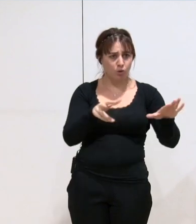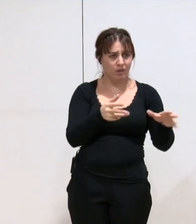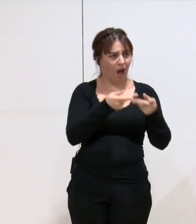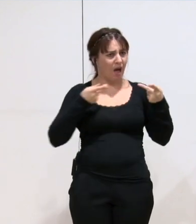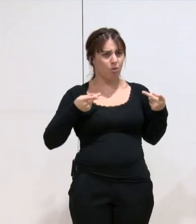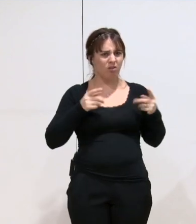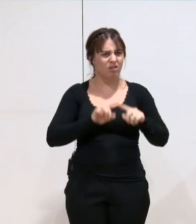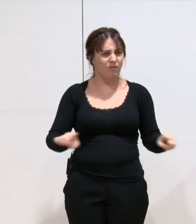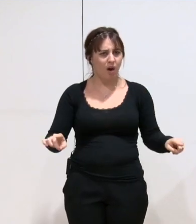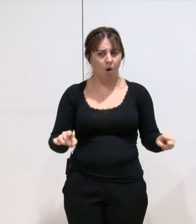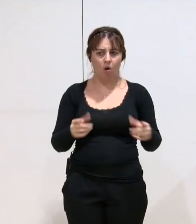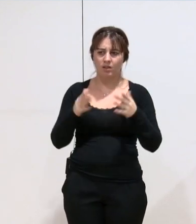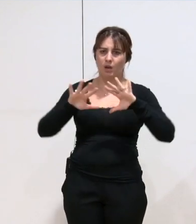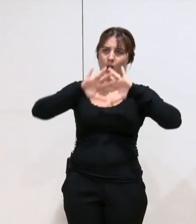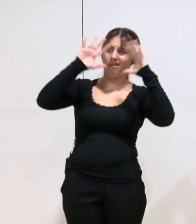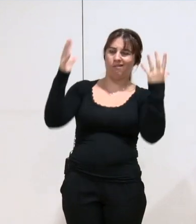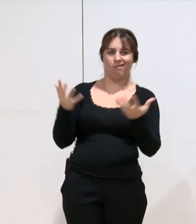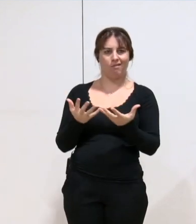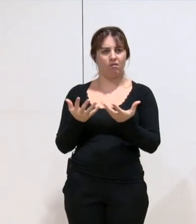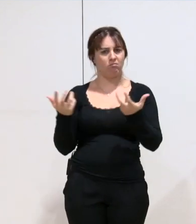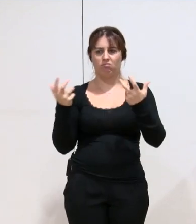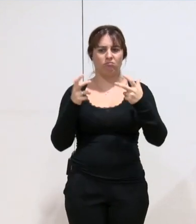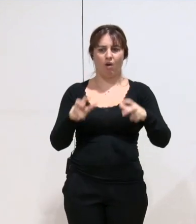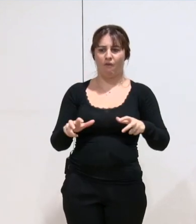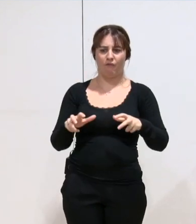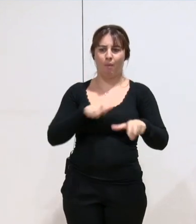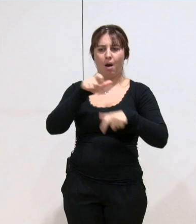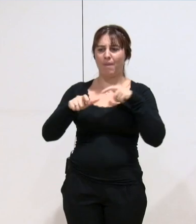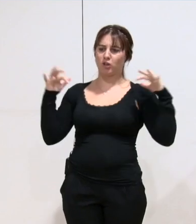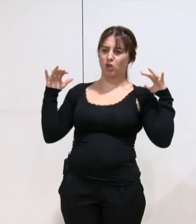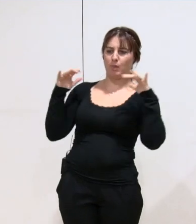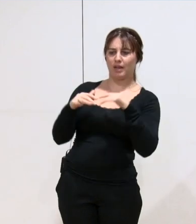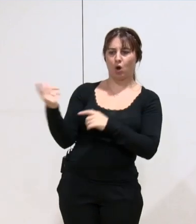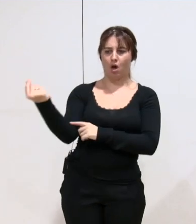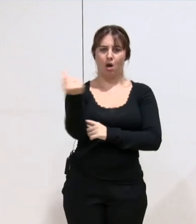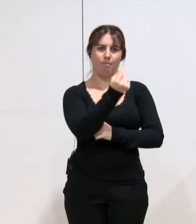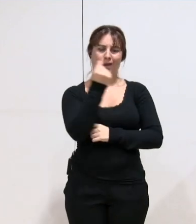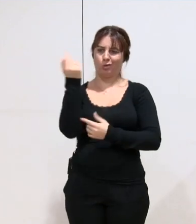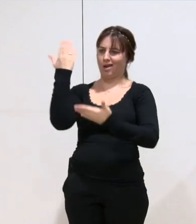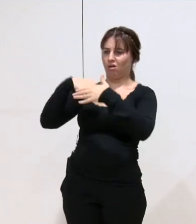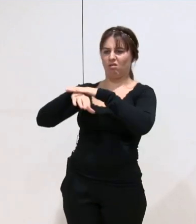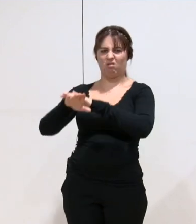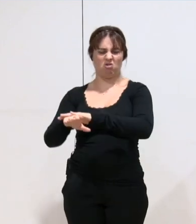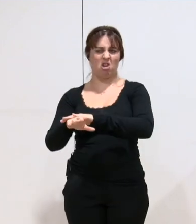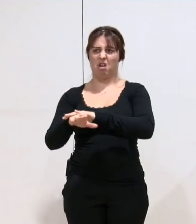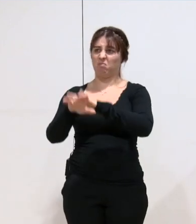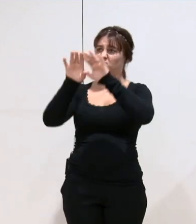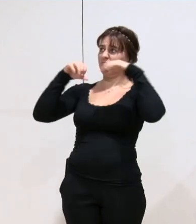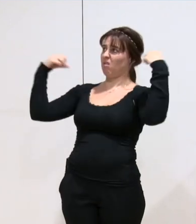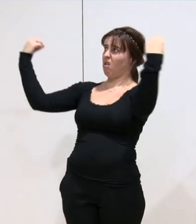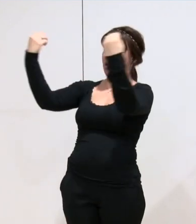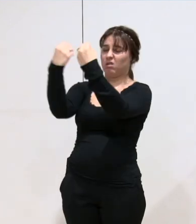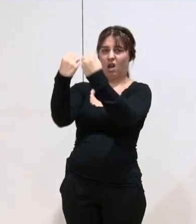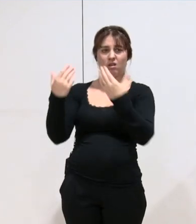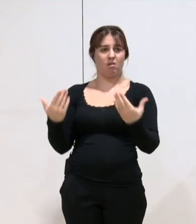plutôt l'enveloppe et le fait qu'ils ne souhaitaient pas accueillir leurs spectateurs et leurs partenaires dans un stade qui est